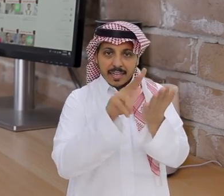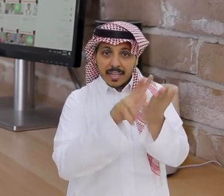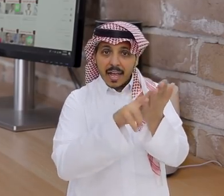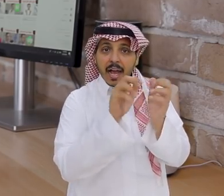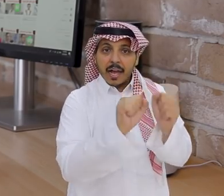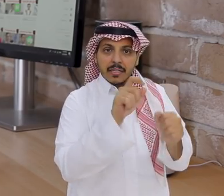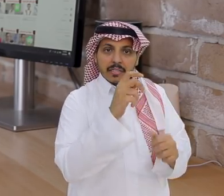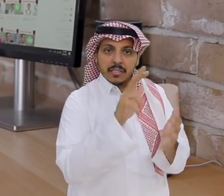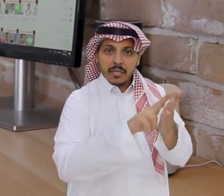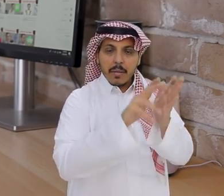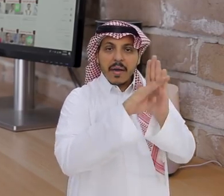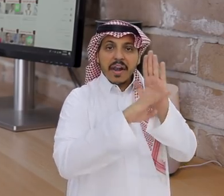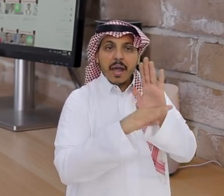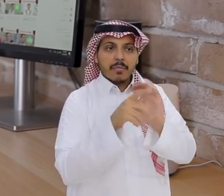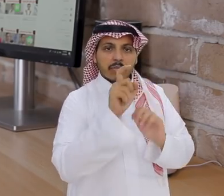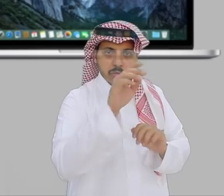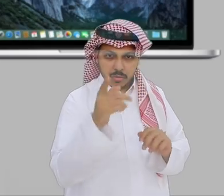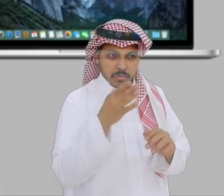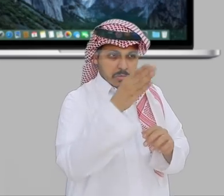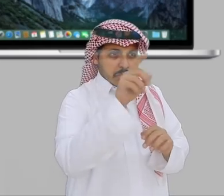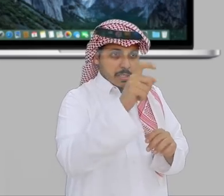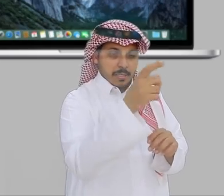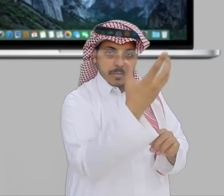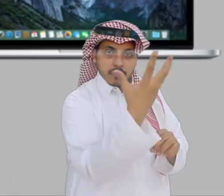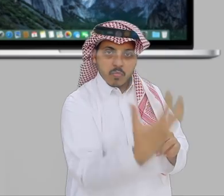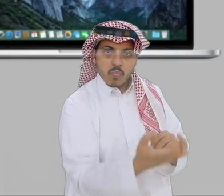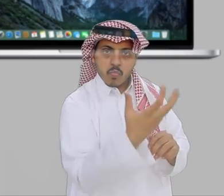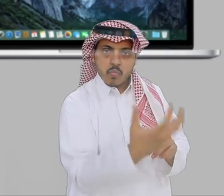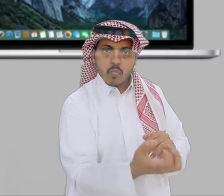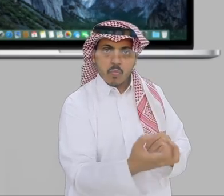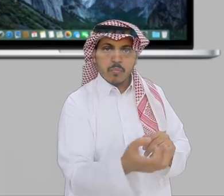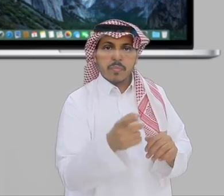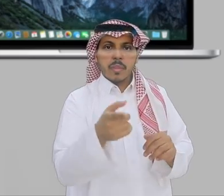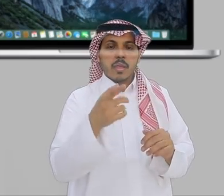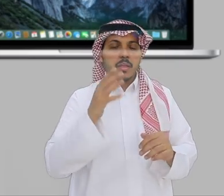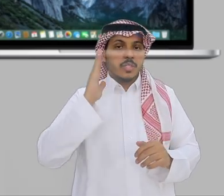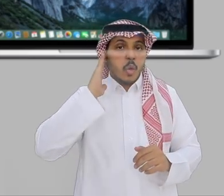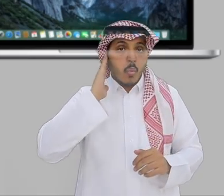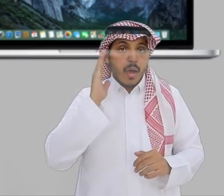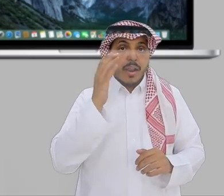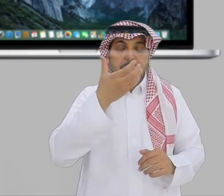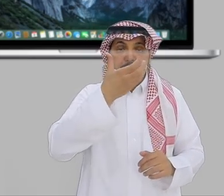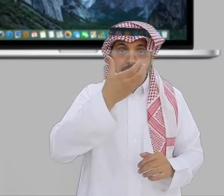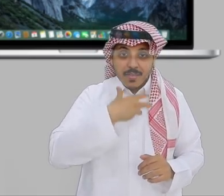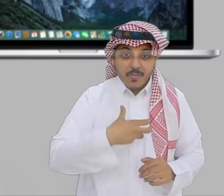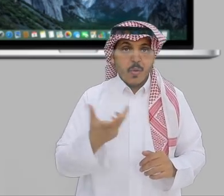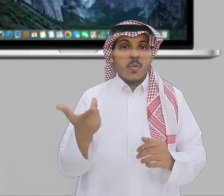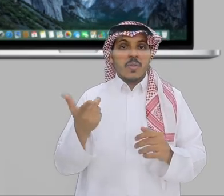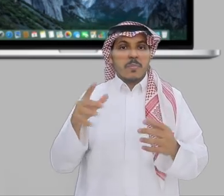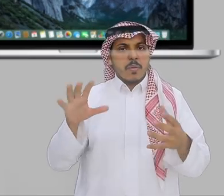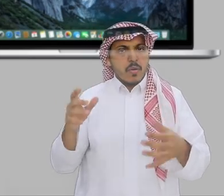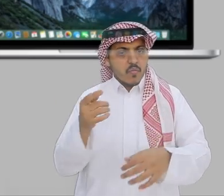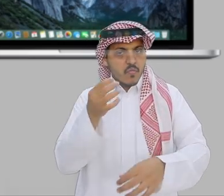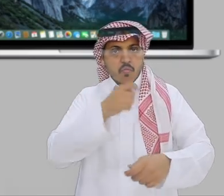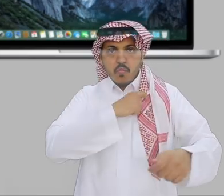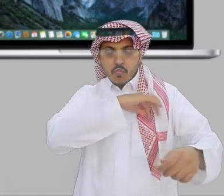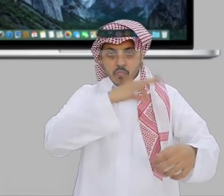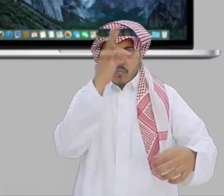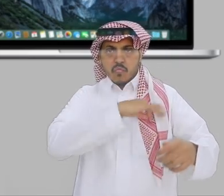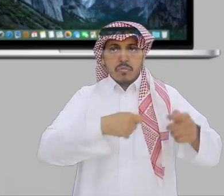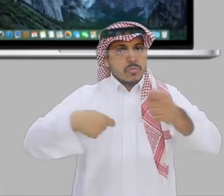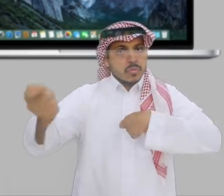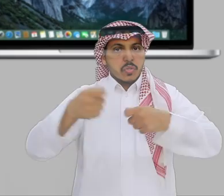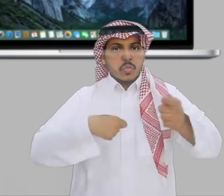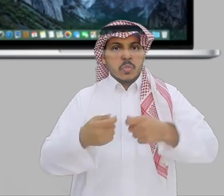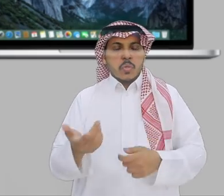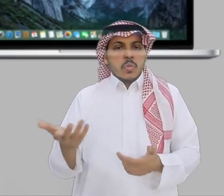إس، الآي أو إس ماك أو إس ندمجهم سوا يصير متجر واحد، ربح أضخم، ربح أفضل، وصول أكبر